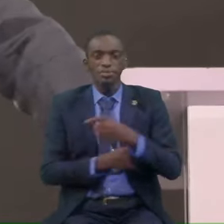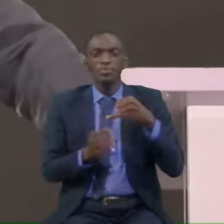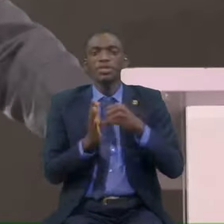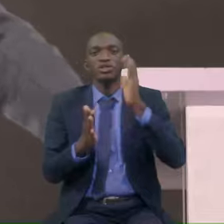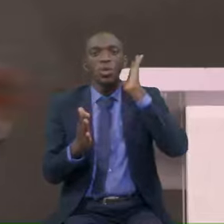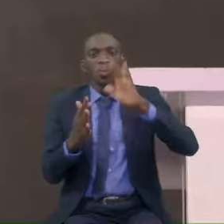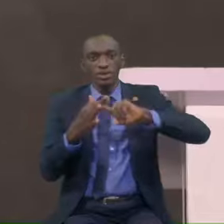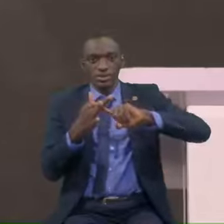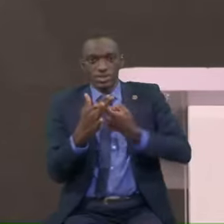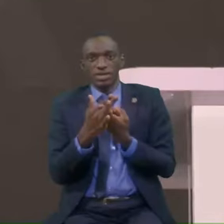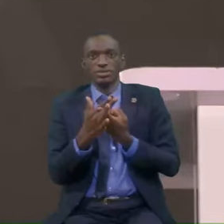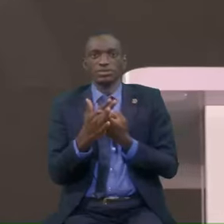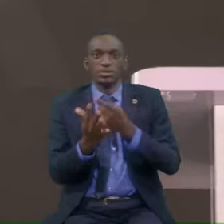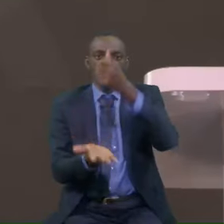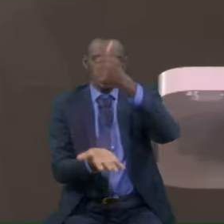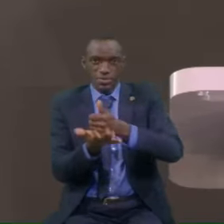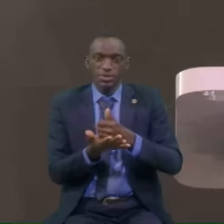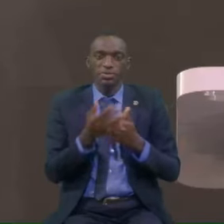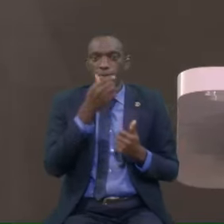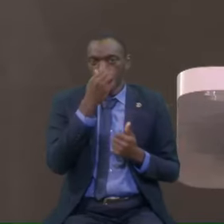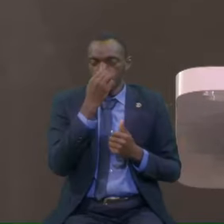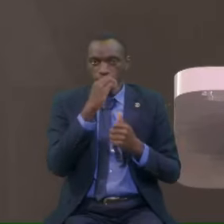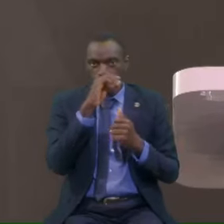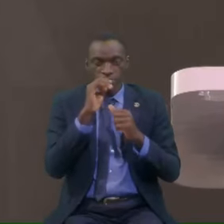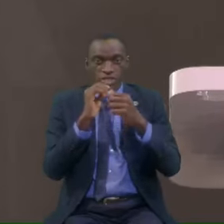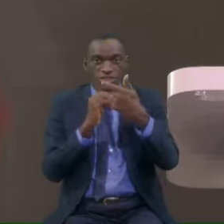Et ça va commencer aujourd'hui.